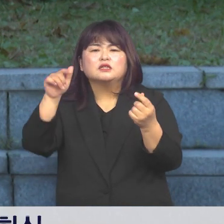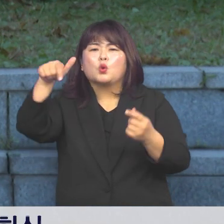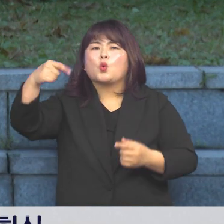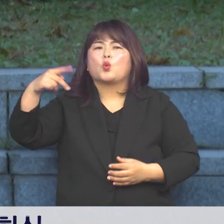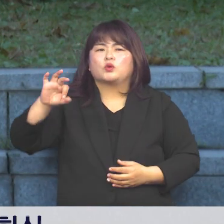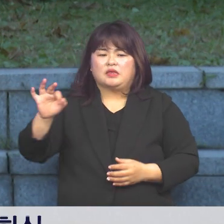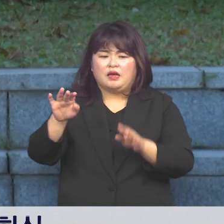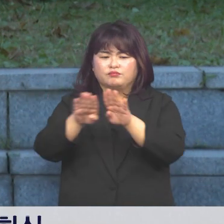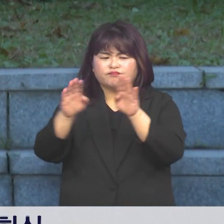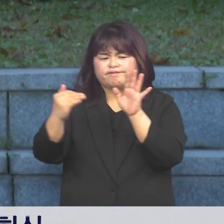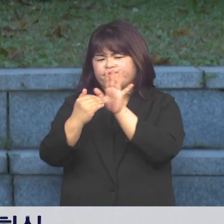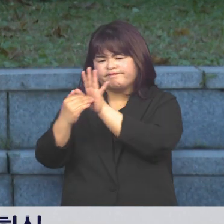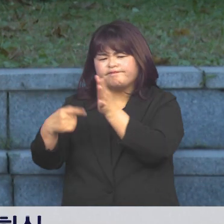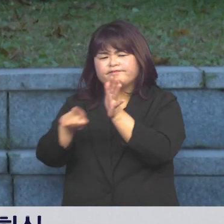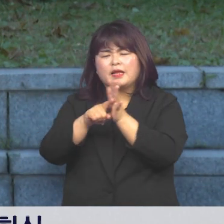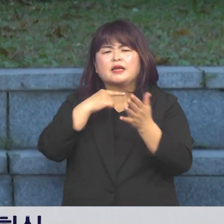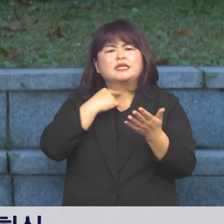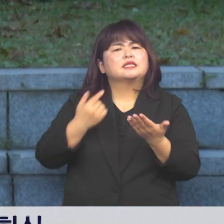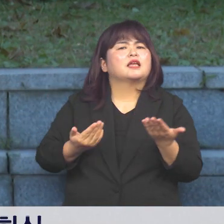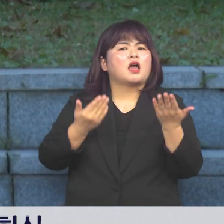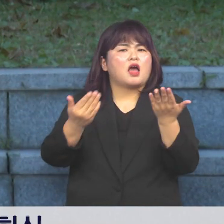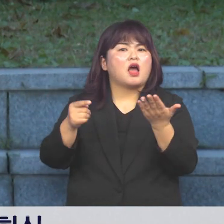맞서다 희생당하신